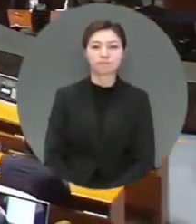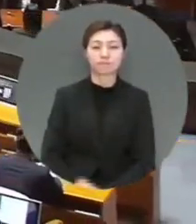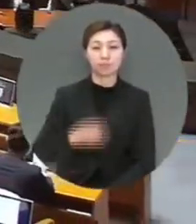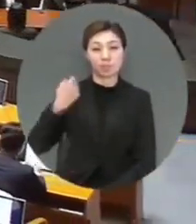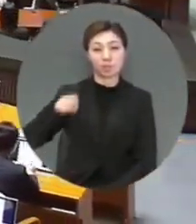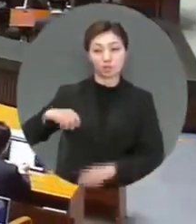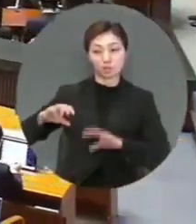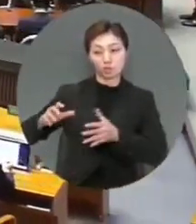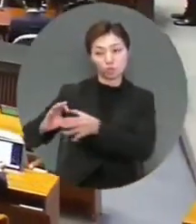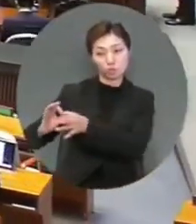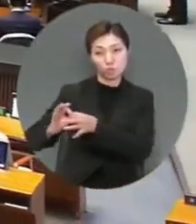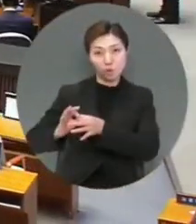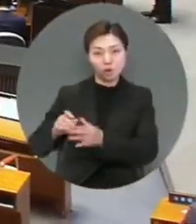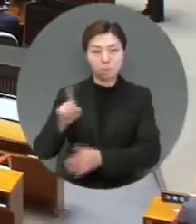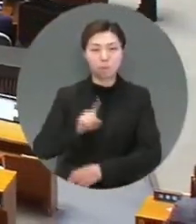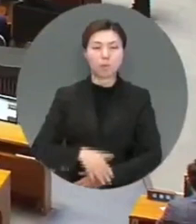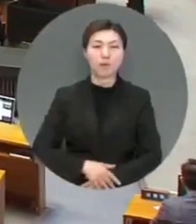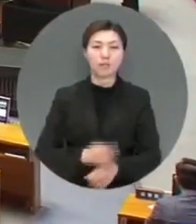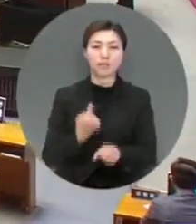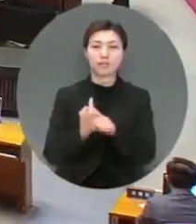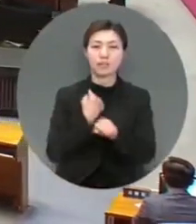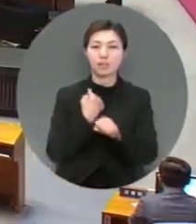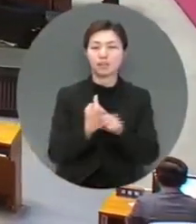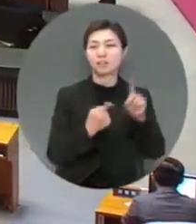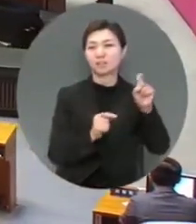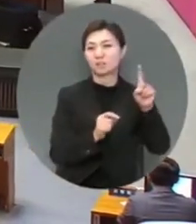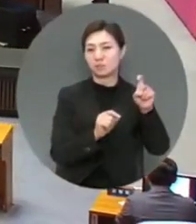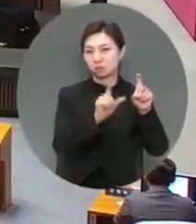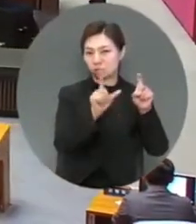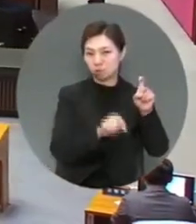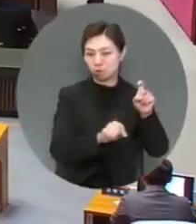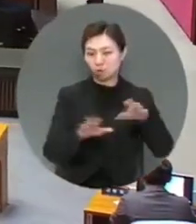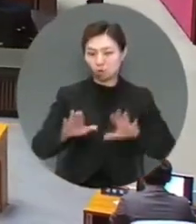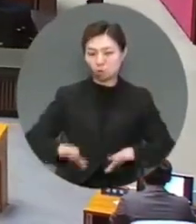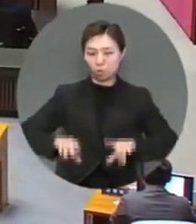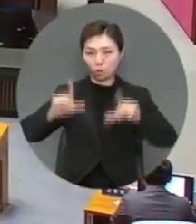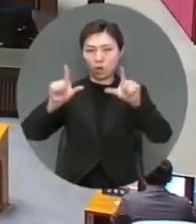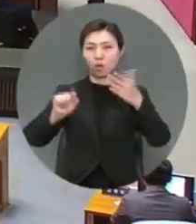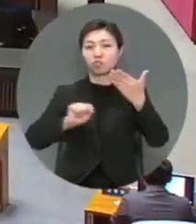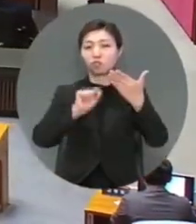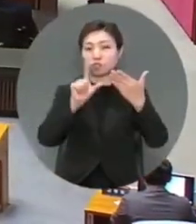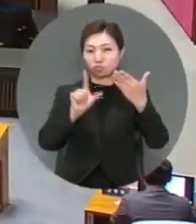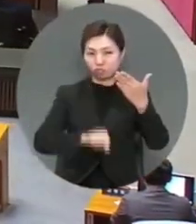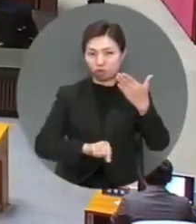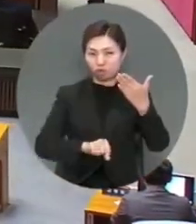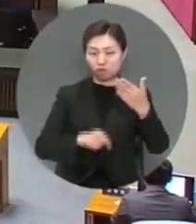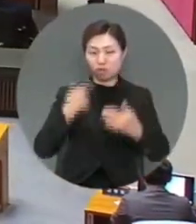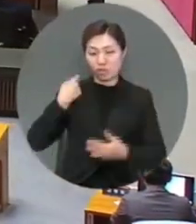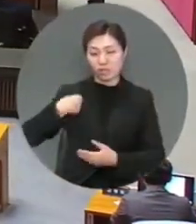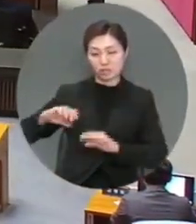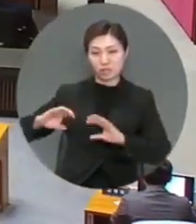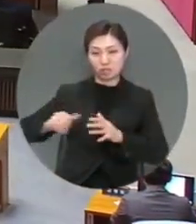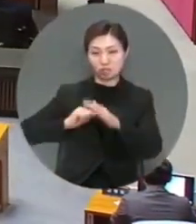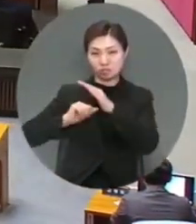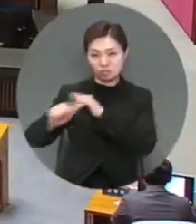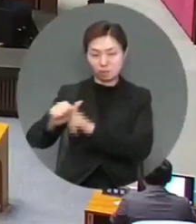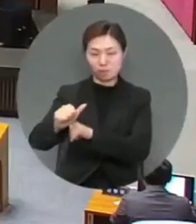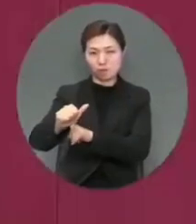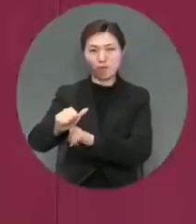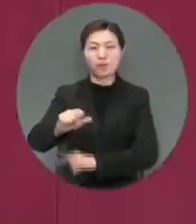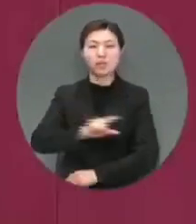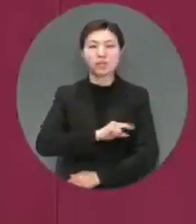중국과는 지난해 11월과 올해 9월 각각 시진핑 국가주석과 리창 총리를